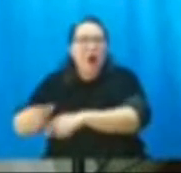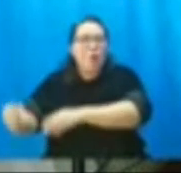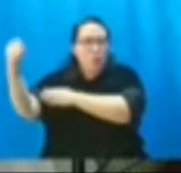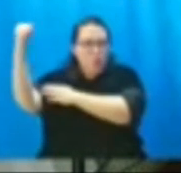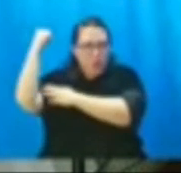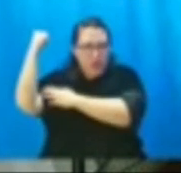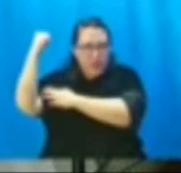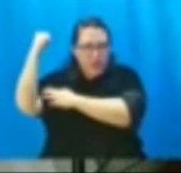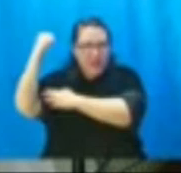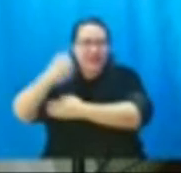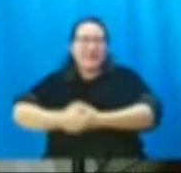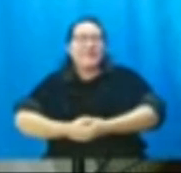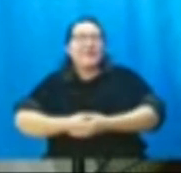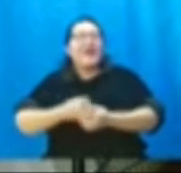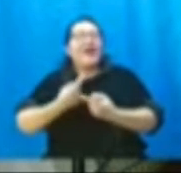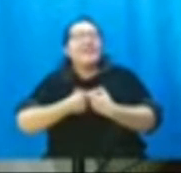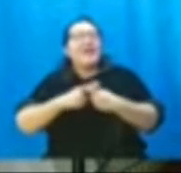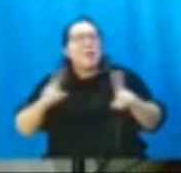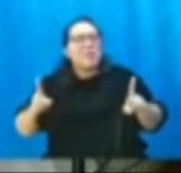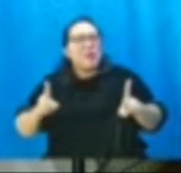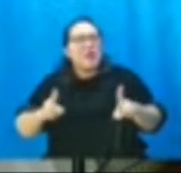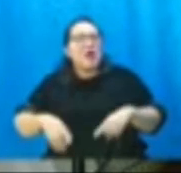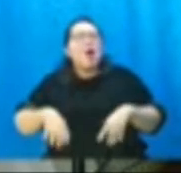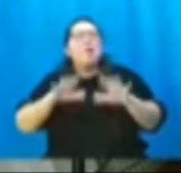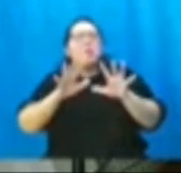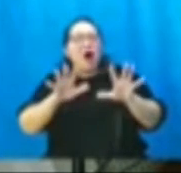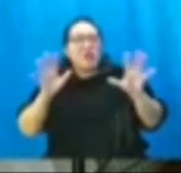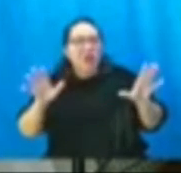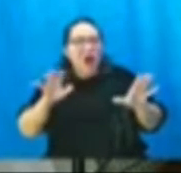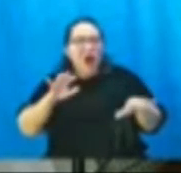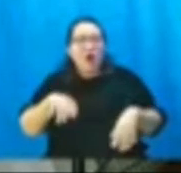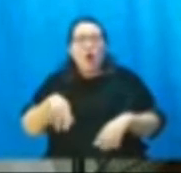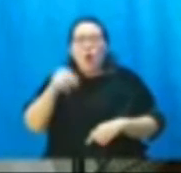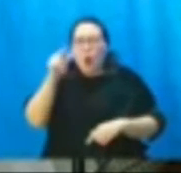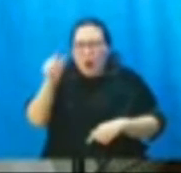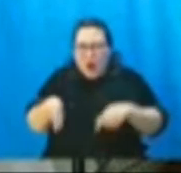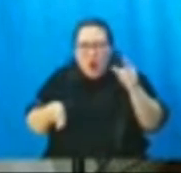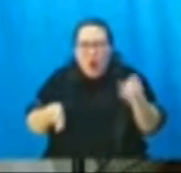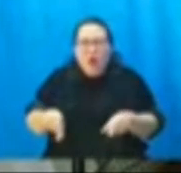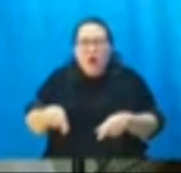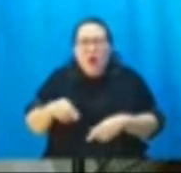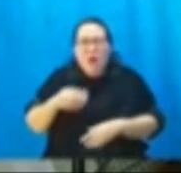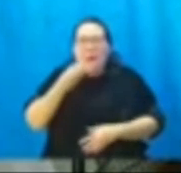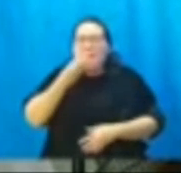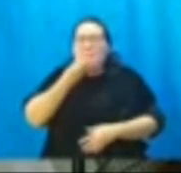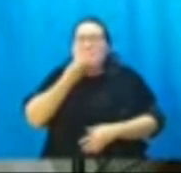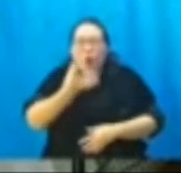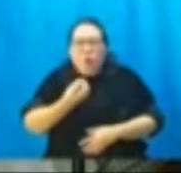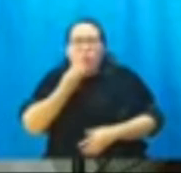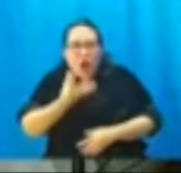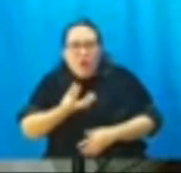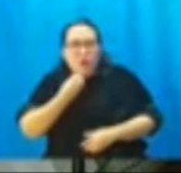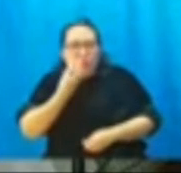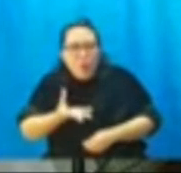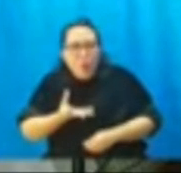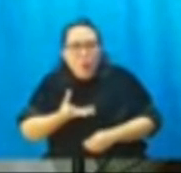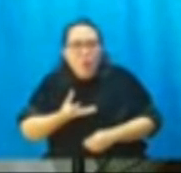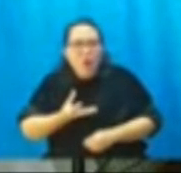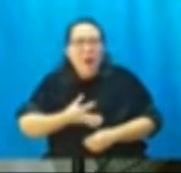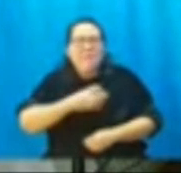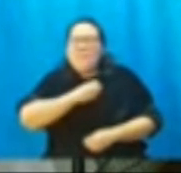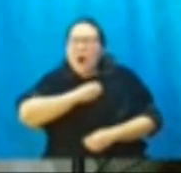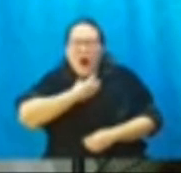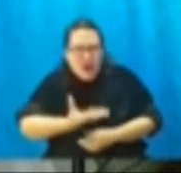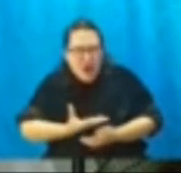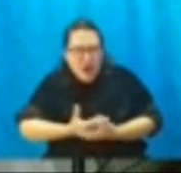Hai tetapi banyak juga yang justru mengeluh Hai dan bahkan mengumpat Hai apalagi